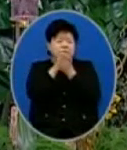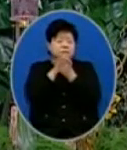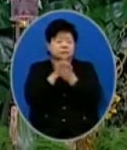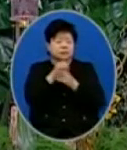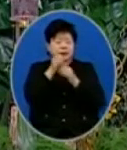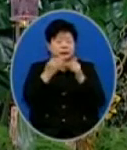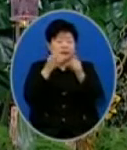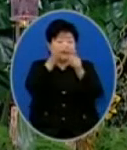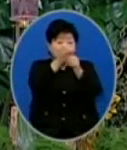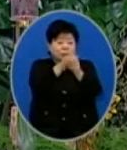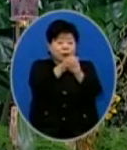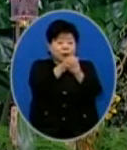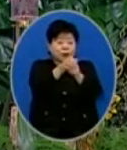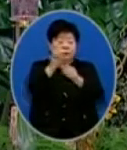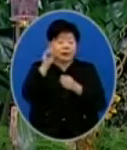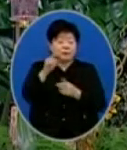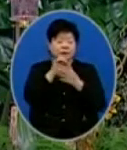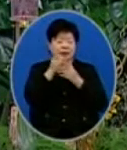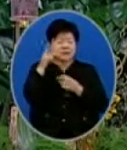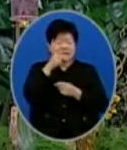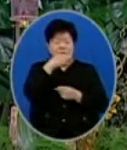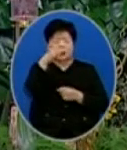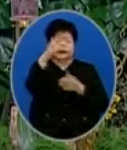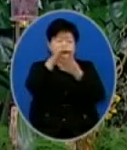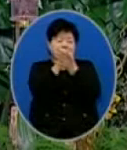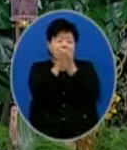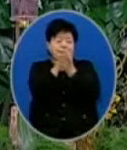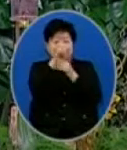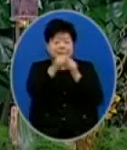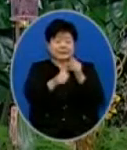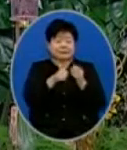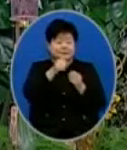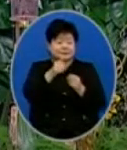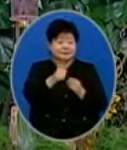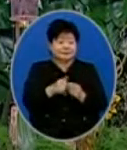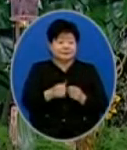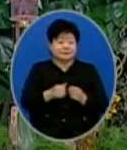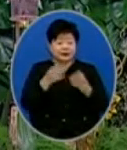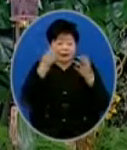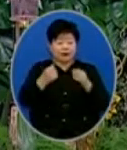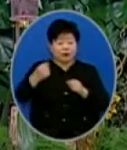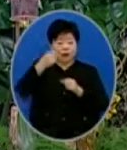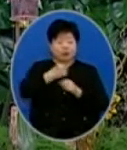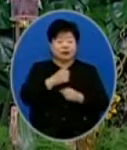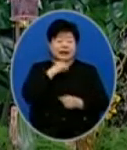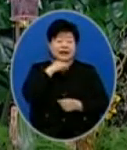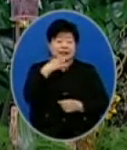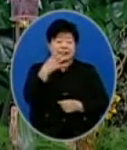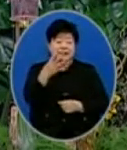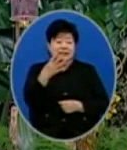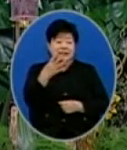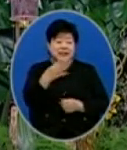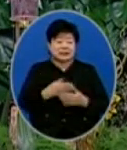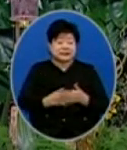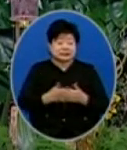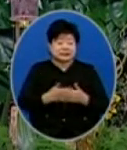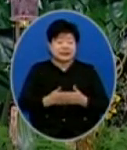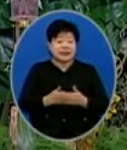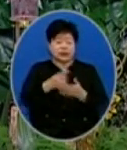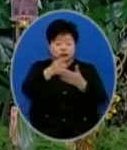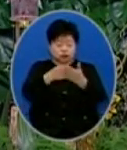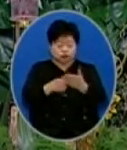맡겨서 날마다 기도원에 하나님이 아이를 회복시켜 주시고네 살 때 심장